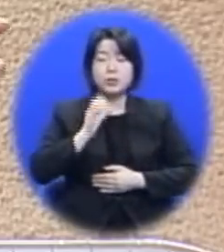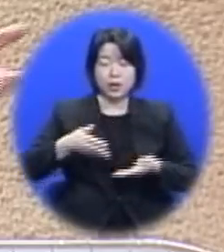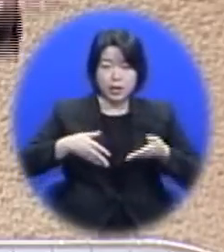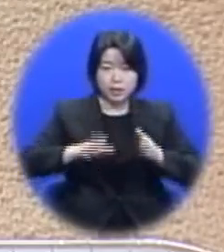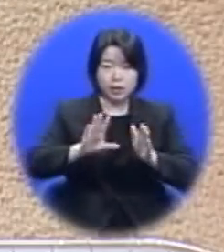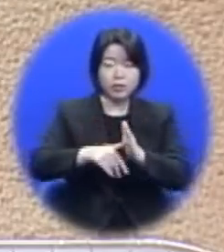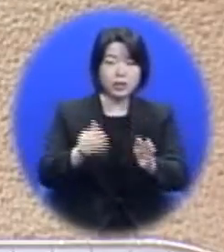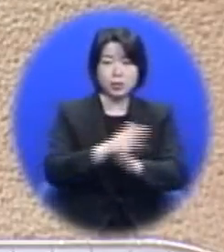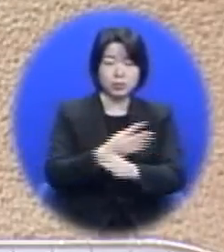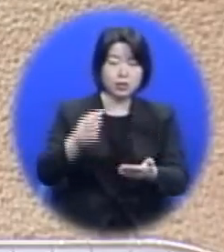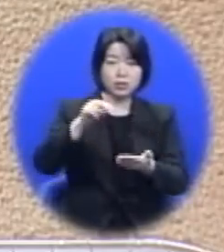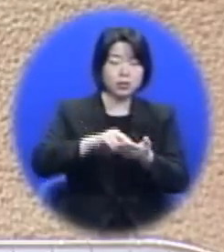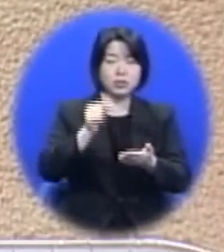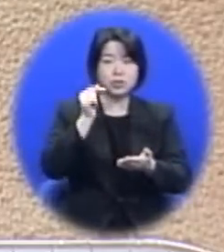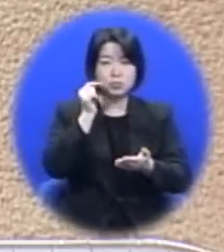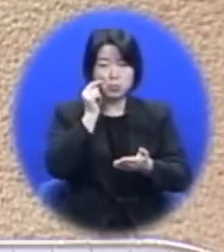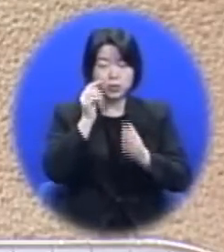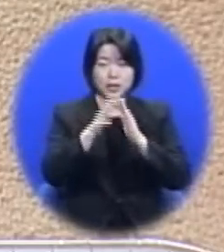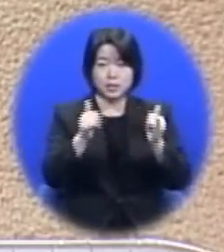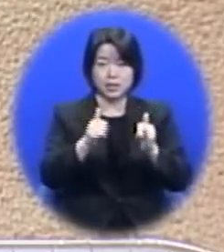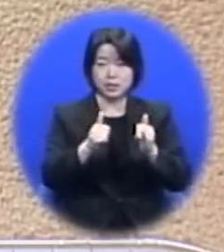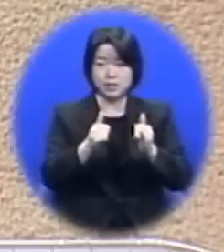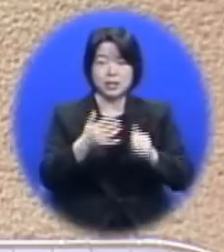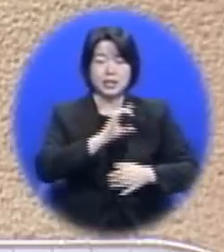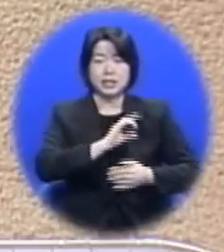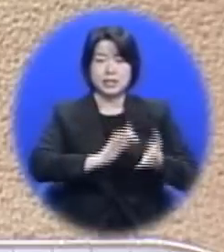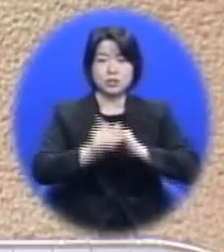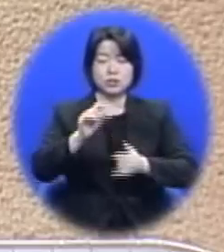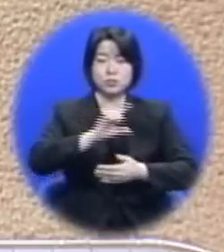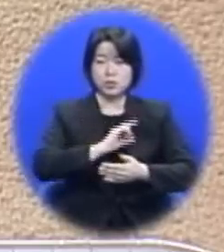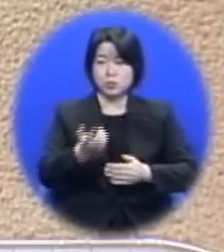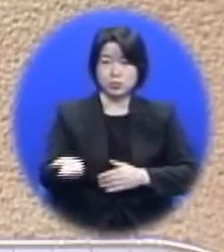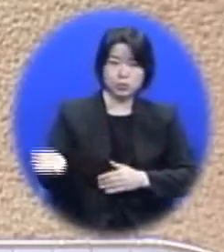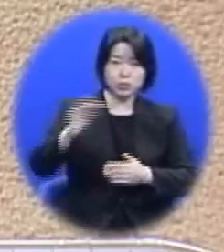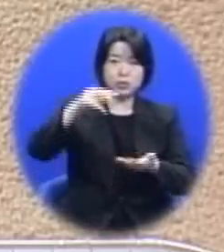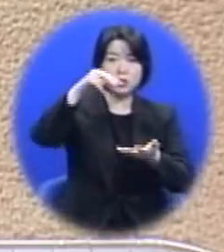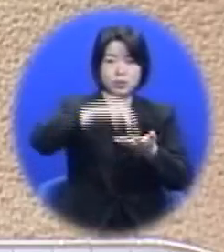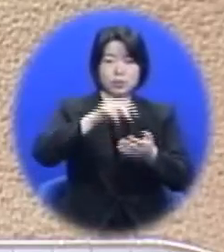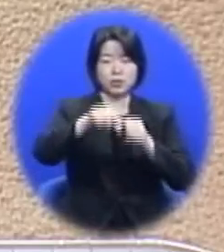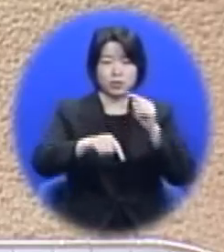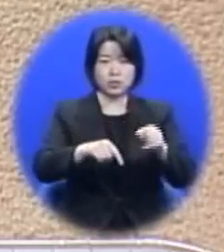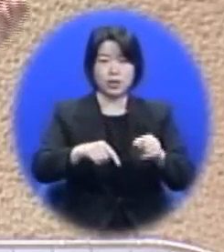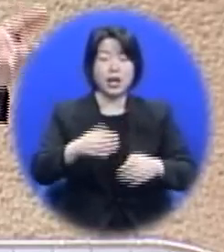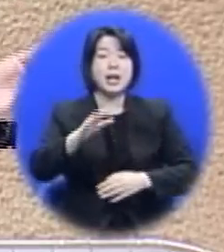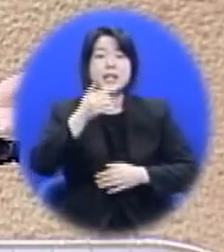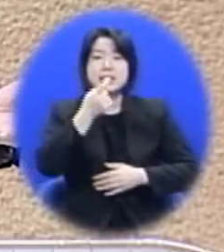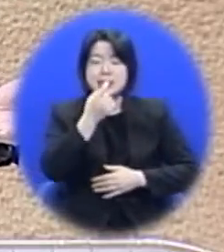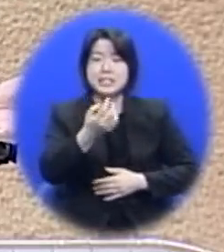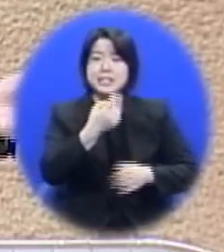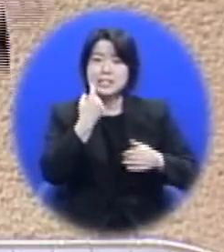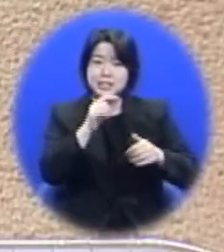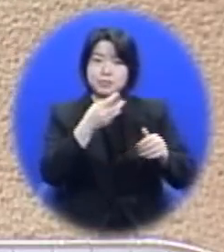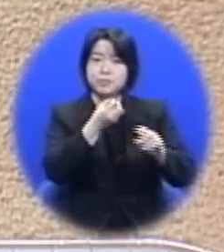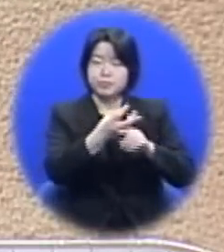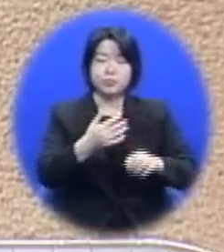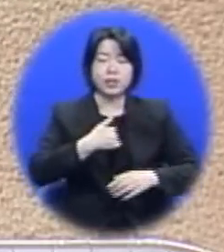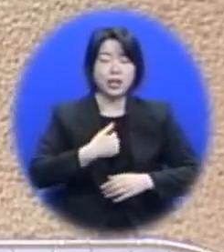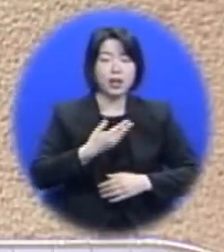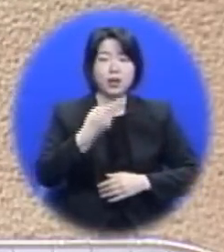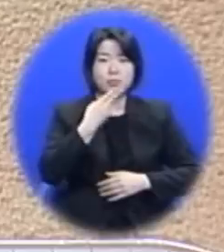예수님의 이름으로 이렇게 세운 것입니다. 은과 금은 내게 없지만 내게 있는 것으로 내게 주노니 나사렛 예수의 이름으로 일어나